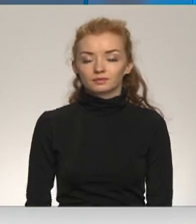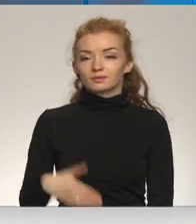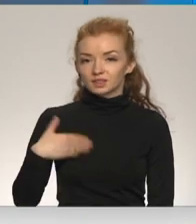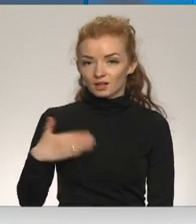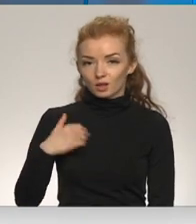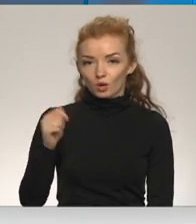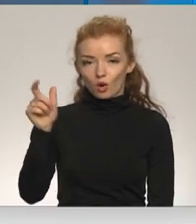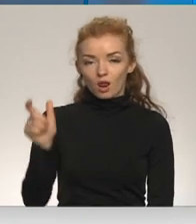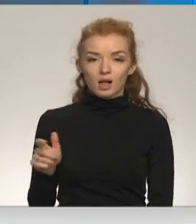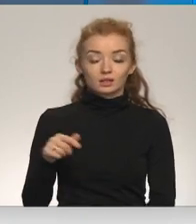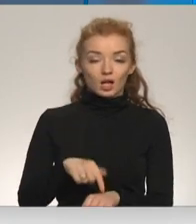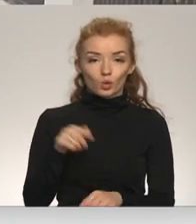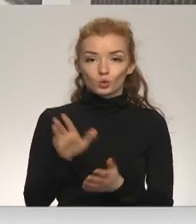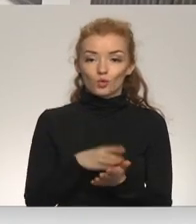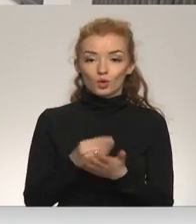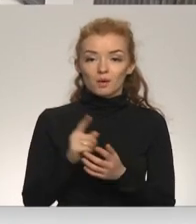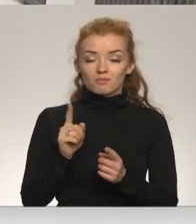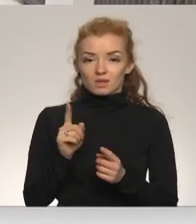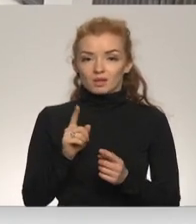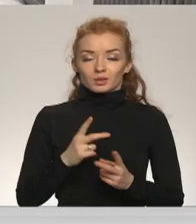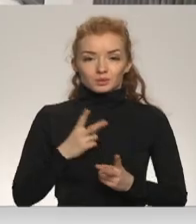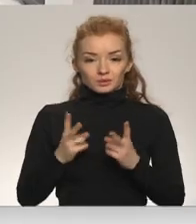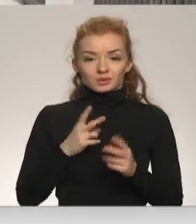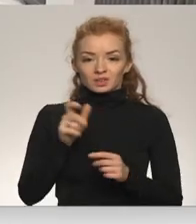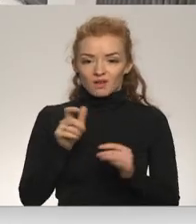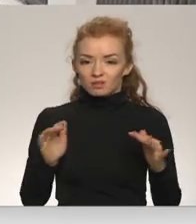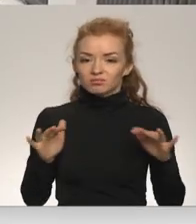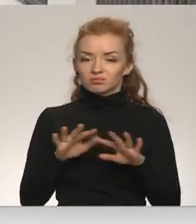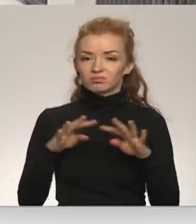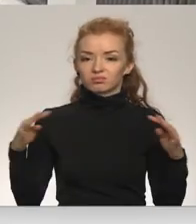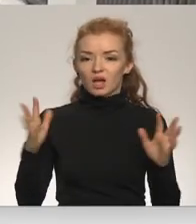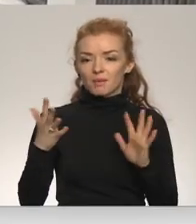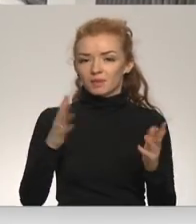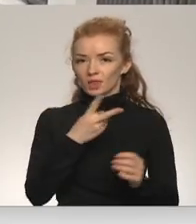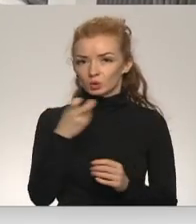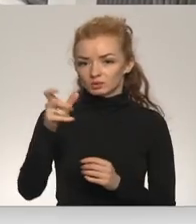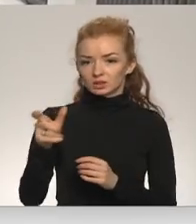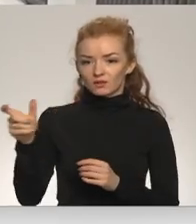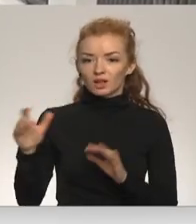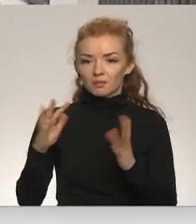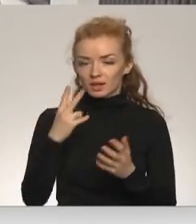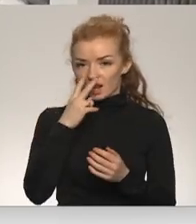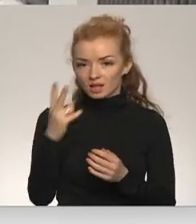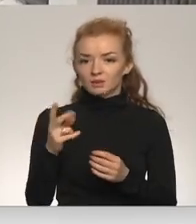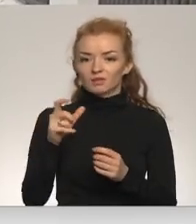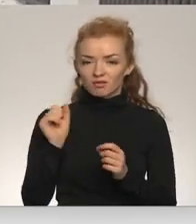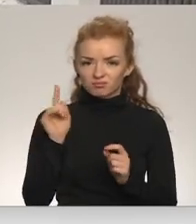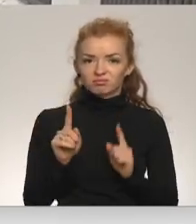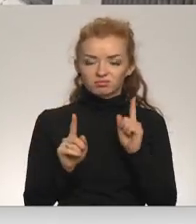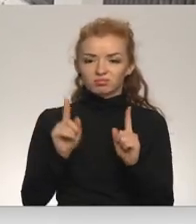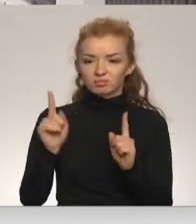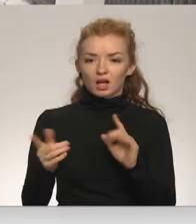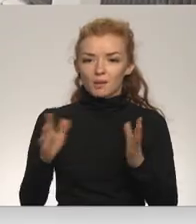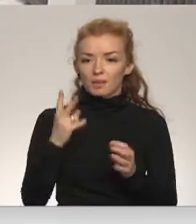Sveicināti kolēģi, sajūta joprojām ir pacelājoša, cilvēki nāk, un šobrīd ir aptuveni ap 200 sanākušajiem, taču redzams, kā aizvien nāk klāt, un šeit arī kādas